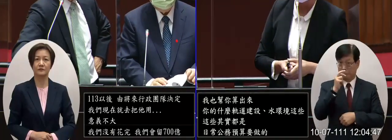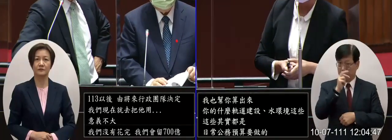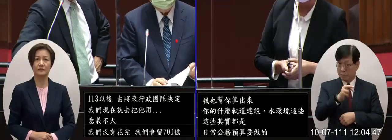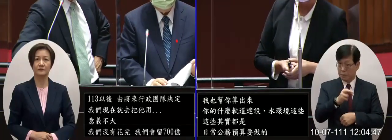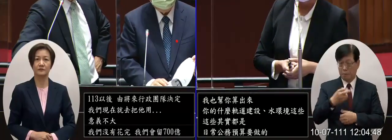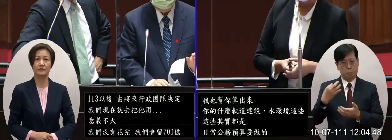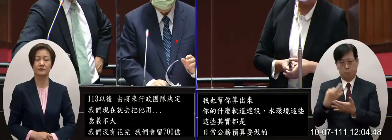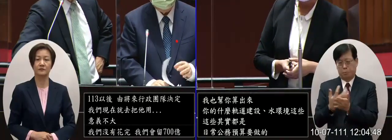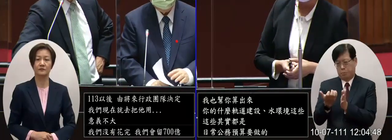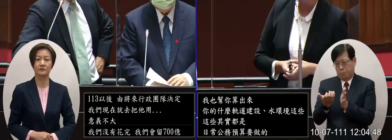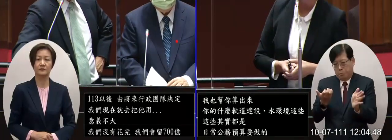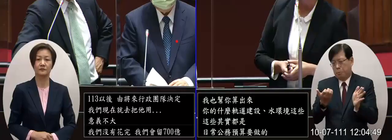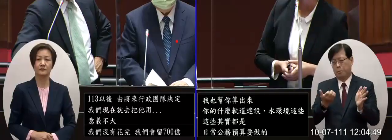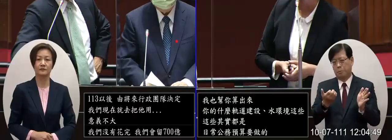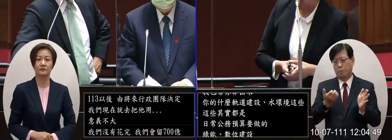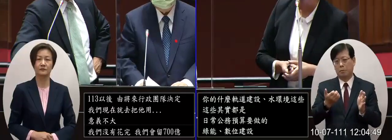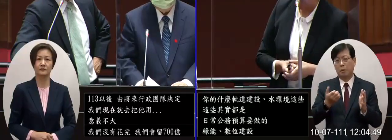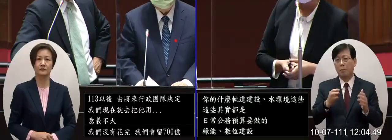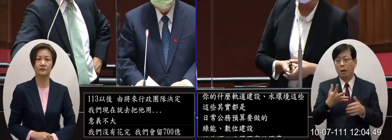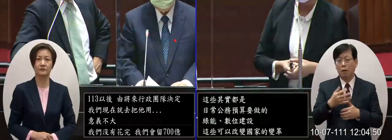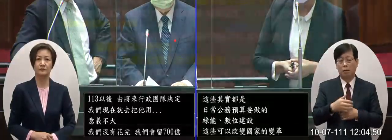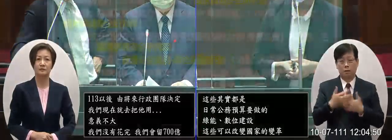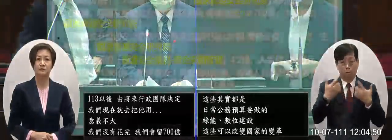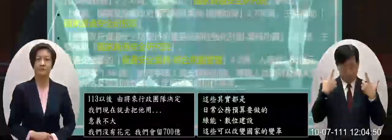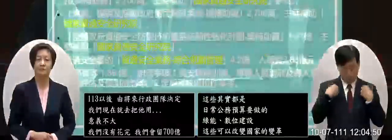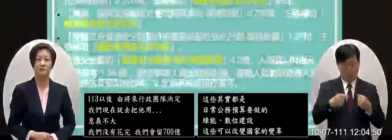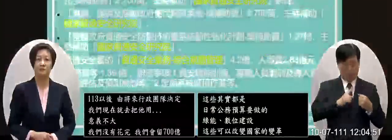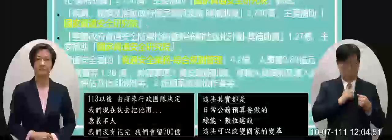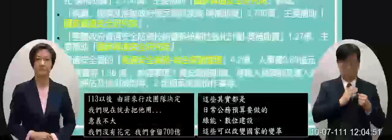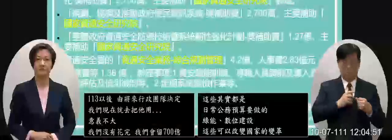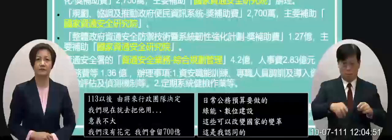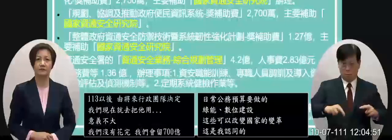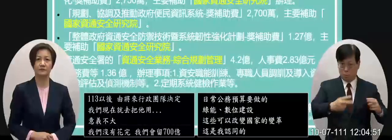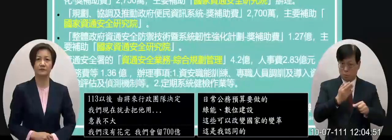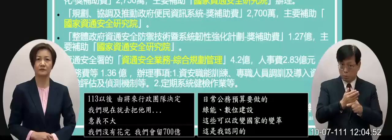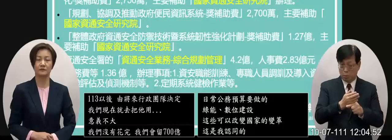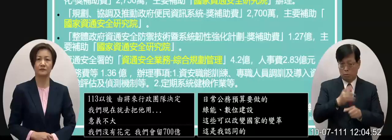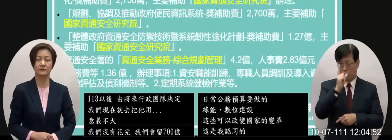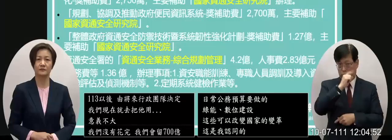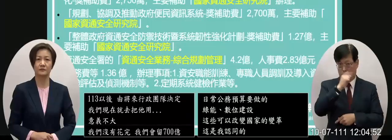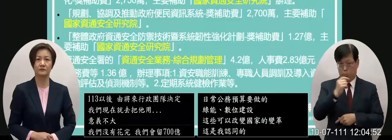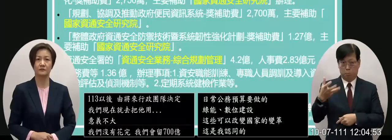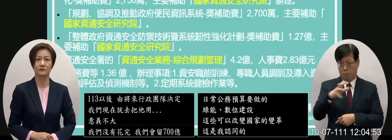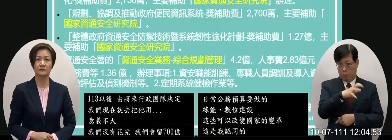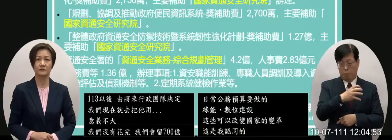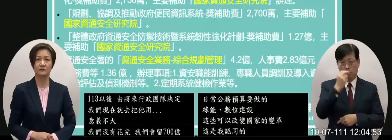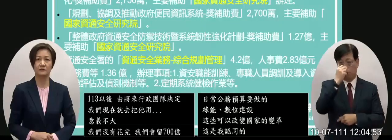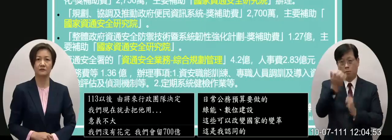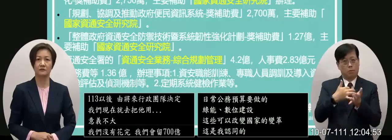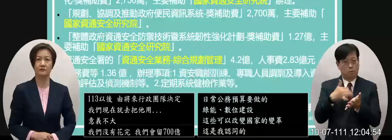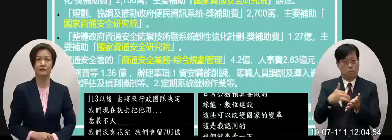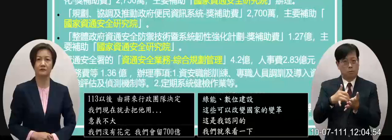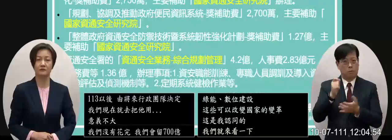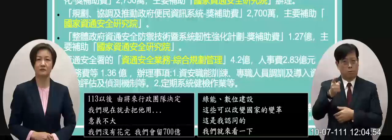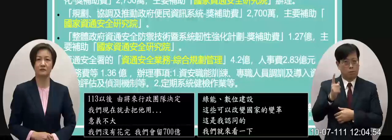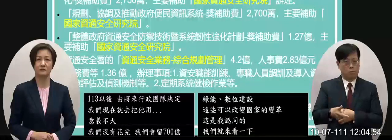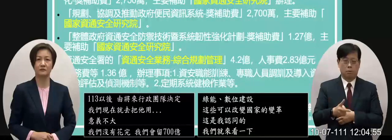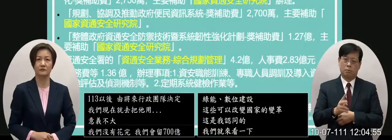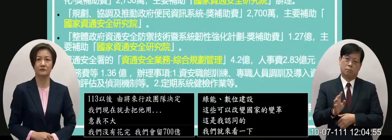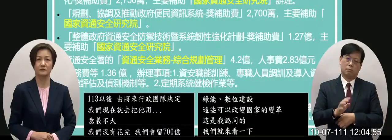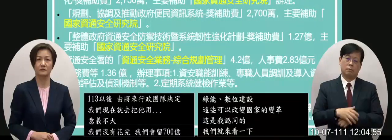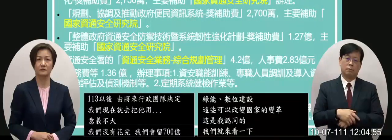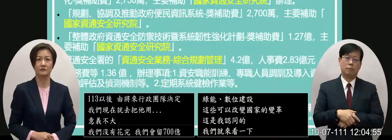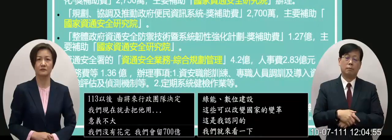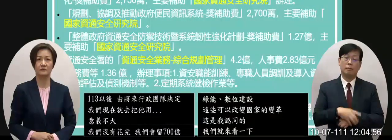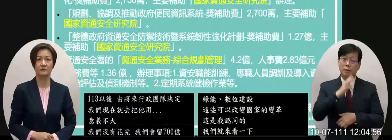并不前瞻，因为很多正在做的事情。为什么要重复编特别预算？就把我这边